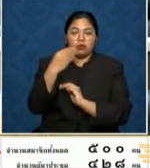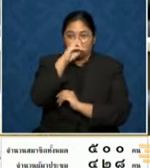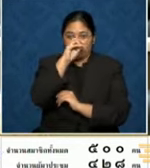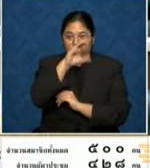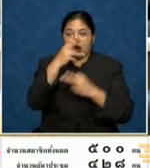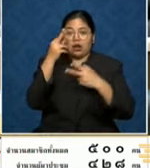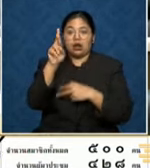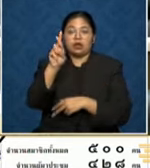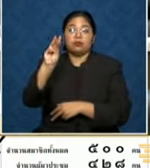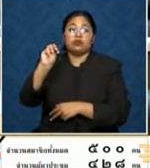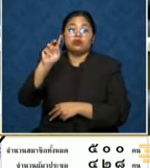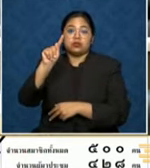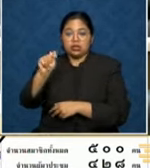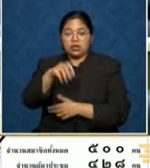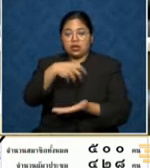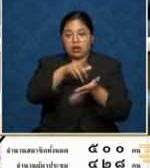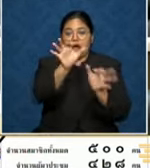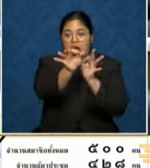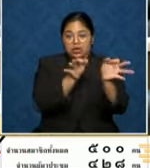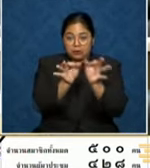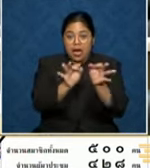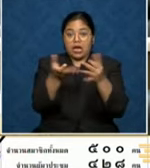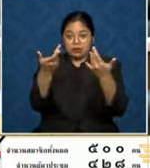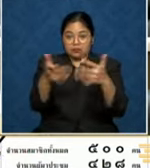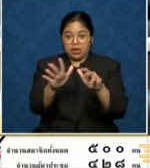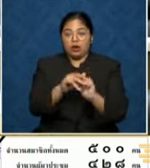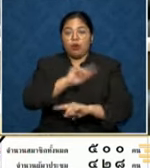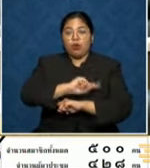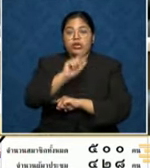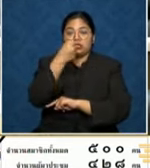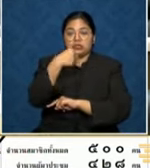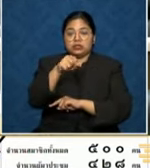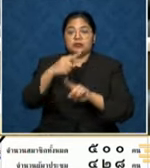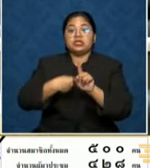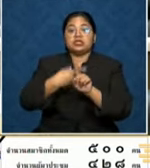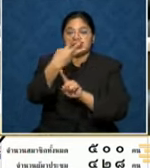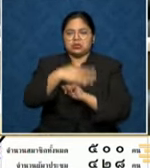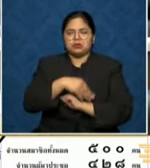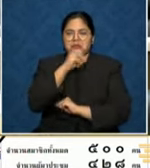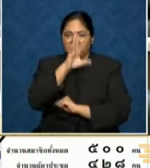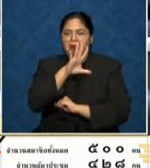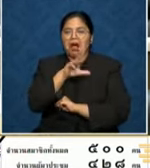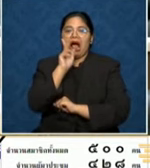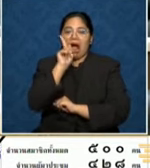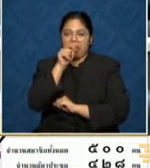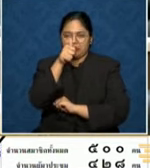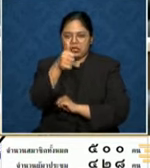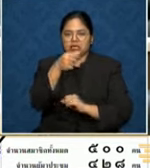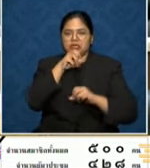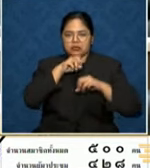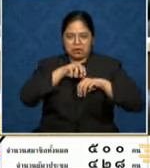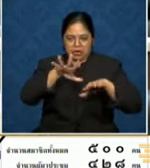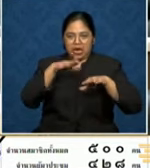ฐมนตรีก็ได้มีการชี้แจงนะครับบอกว่าวันที่10เมษายนเนี่ยจะมีข่าวดีผมเรียนอย่าง